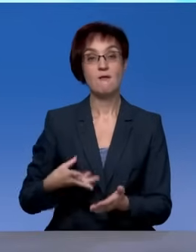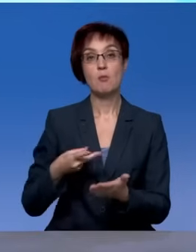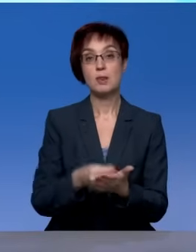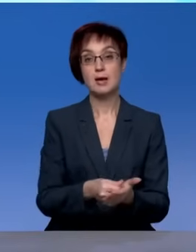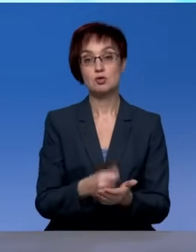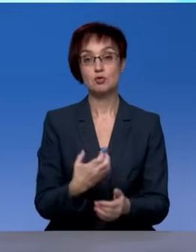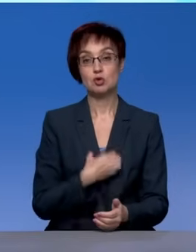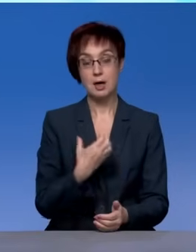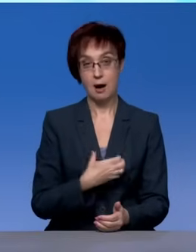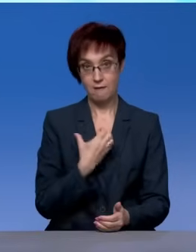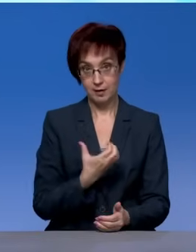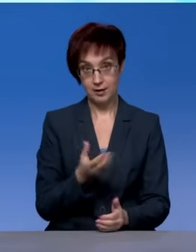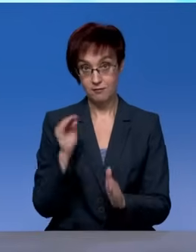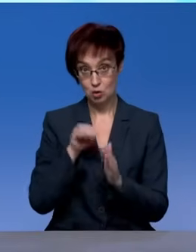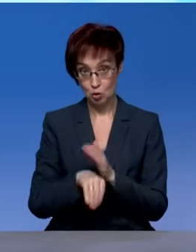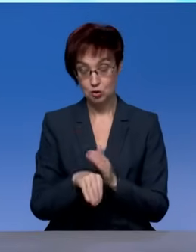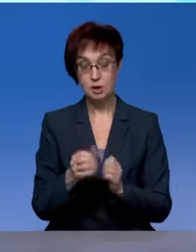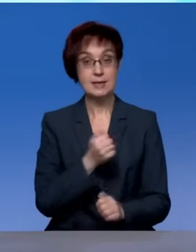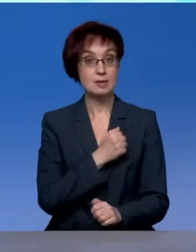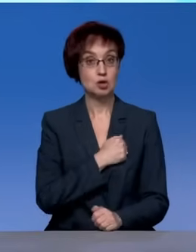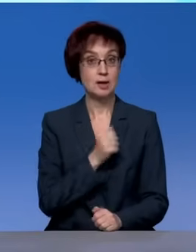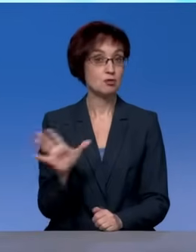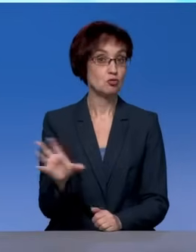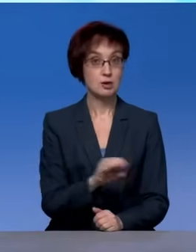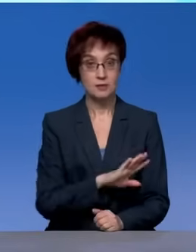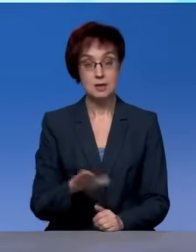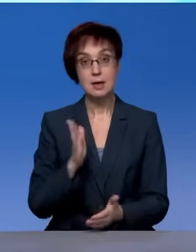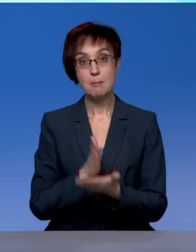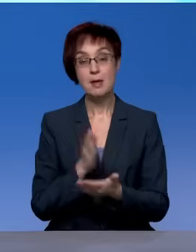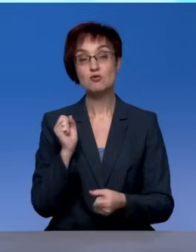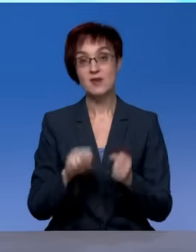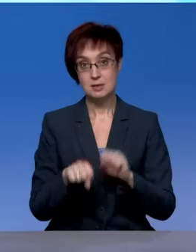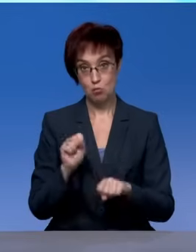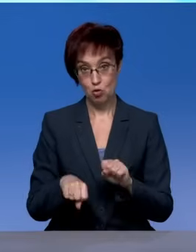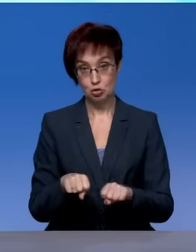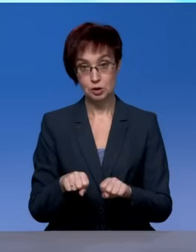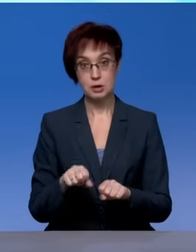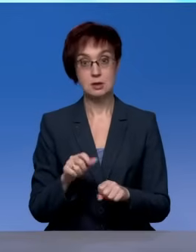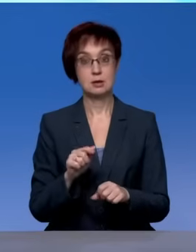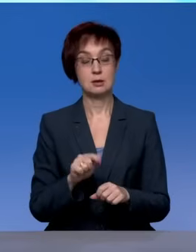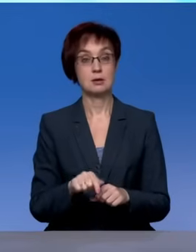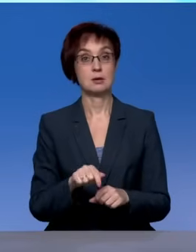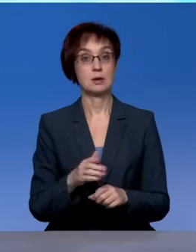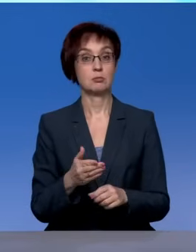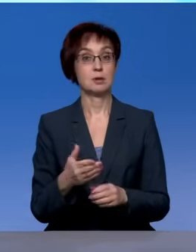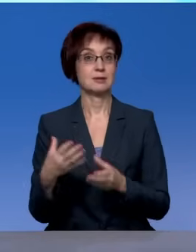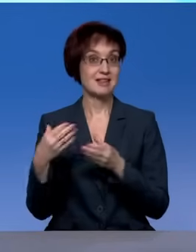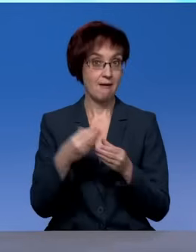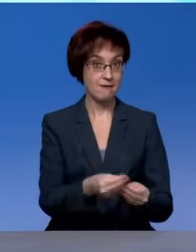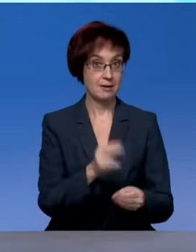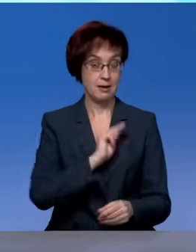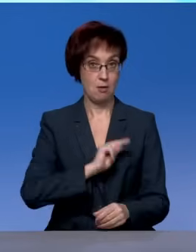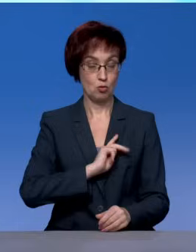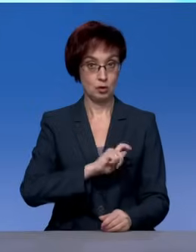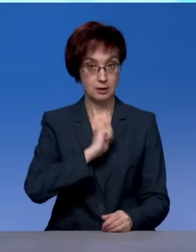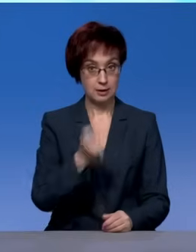в-третьих, у нас, к сожалению, далеко не все действительно имеют возможность надавить на того же работодателя, чтобы он полностью платил